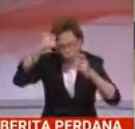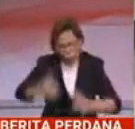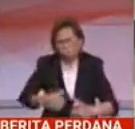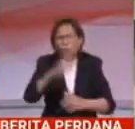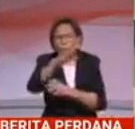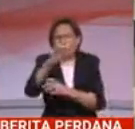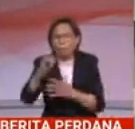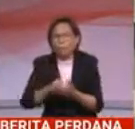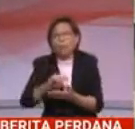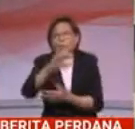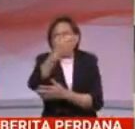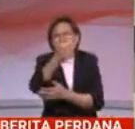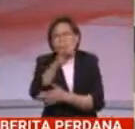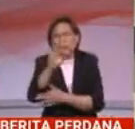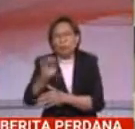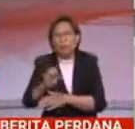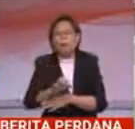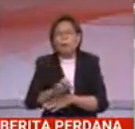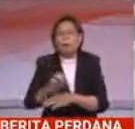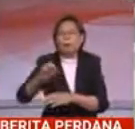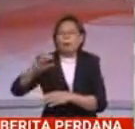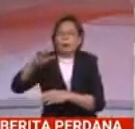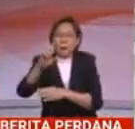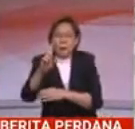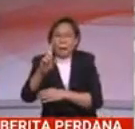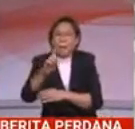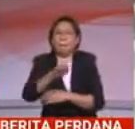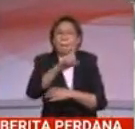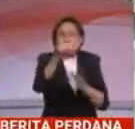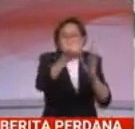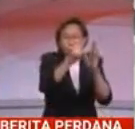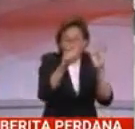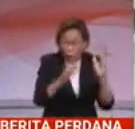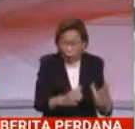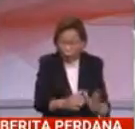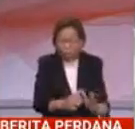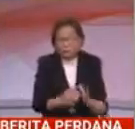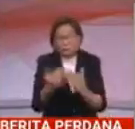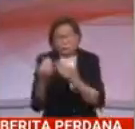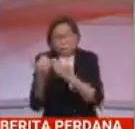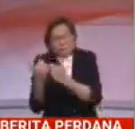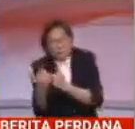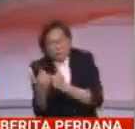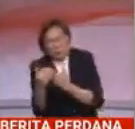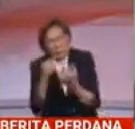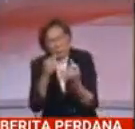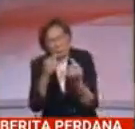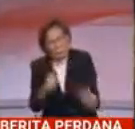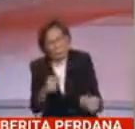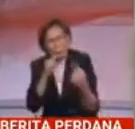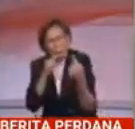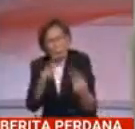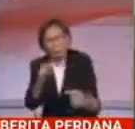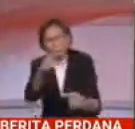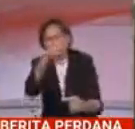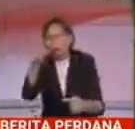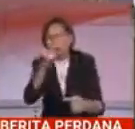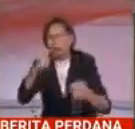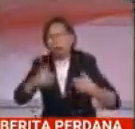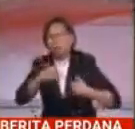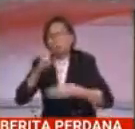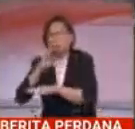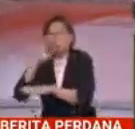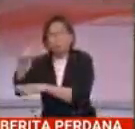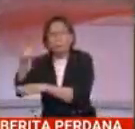Sri Syafie berhujah pihak pembelaan akan berhadapan tugas berat sewaktu pemeriksaan balas kerana tiada jaminan